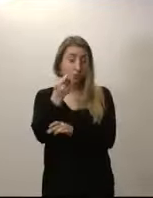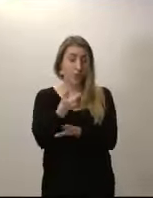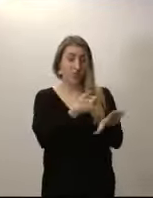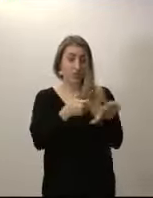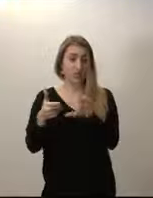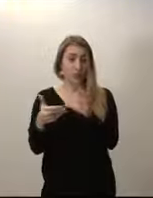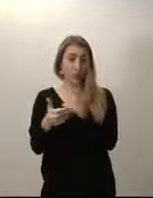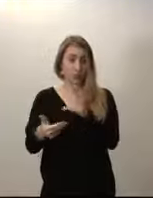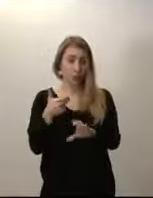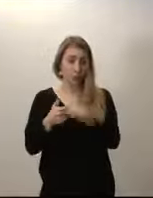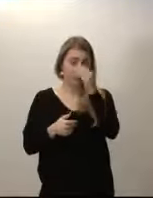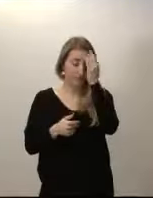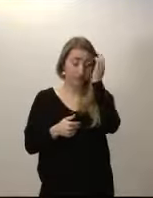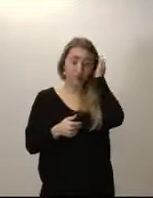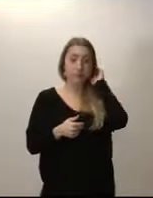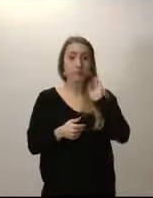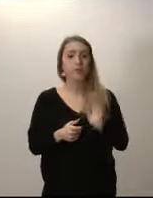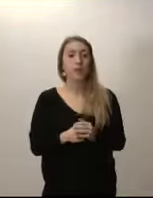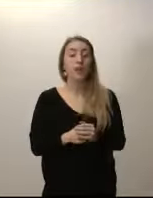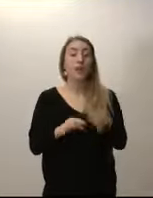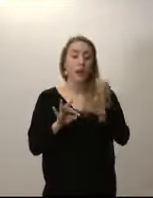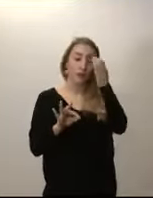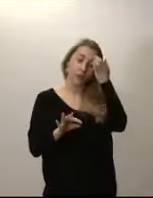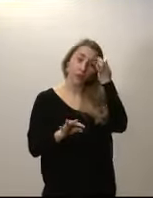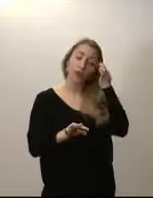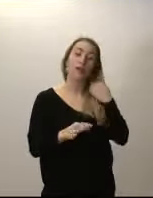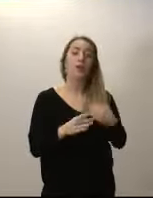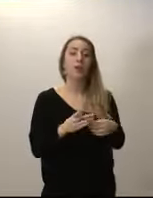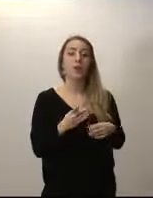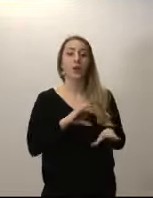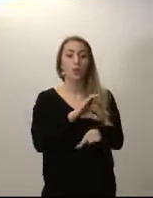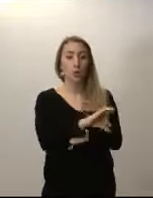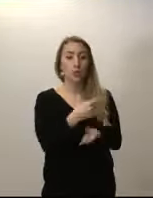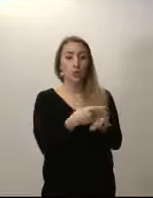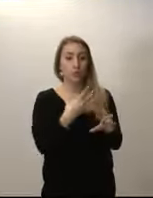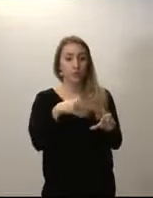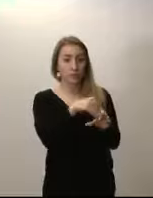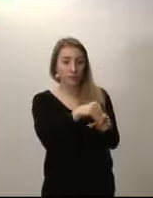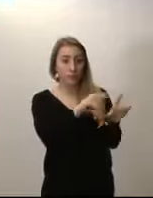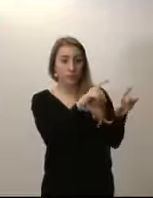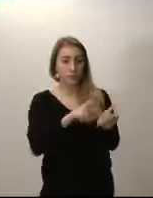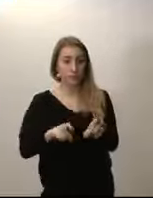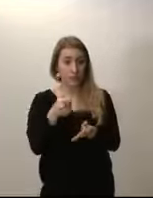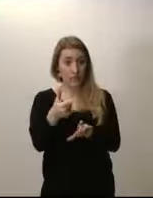000 euros. Les dotations et participations qui baissent d'un million.